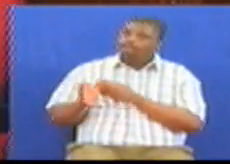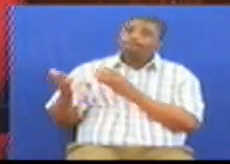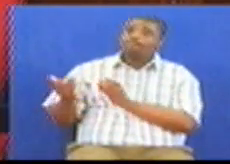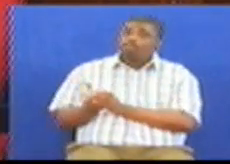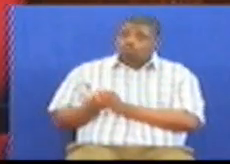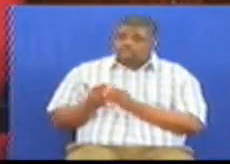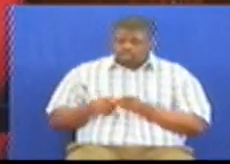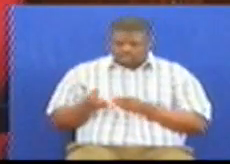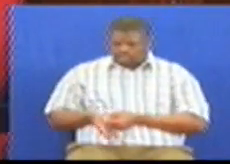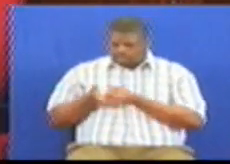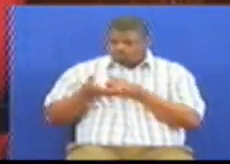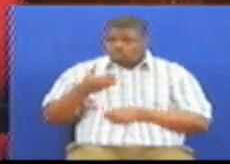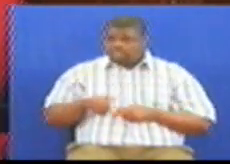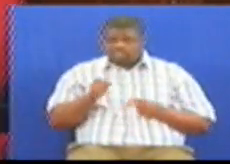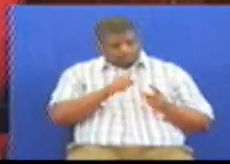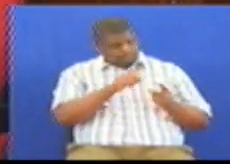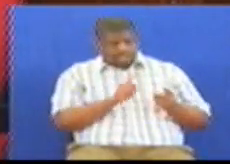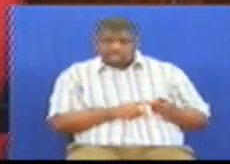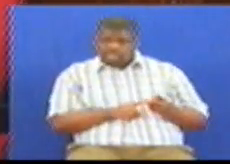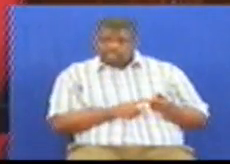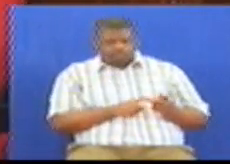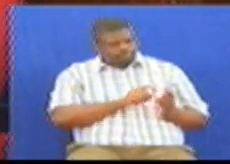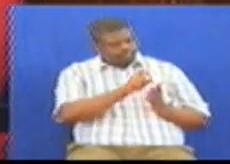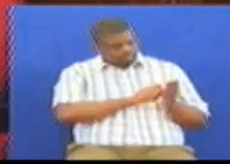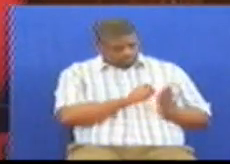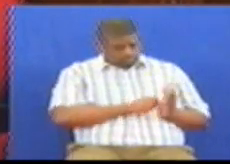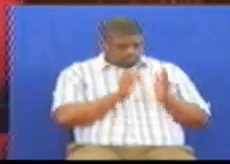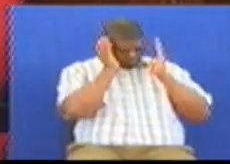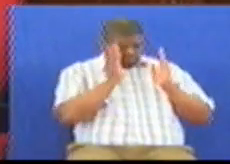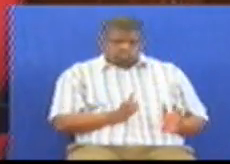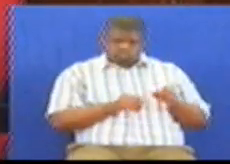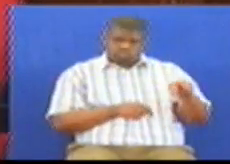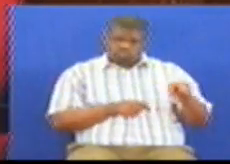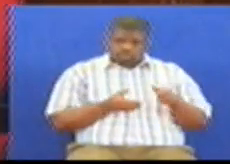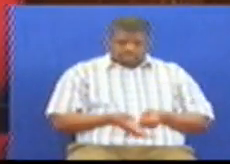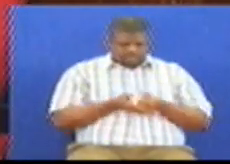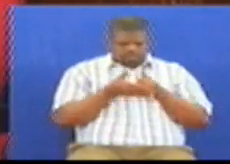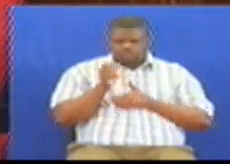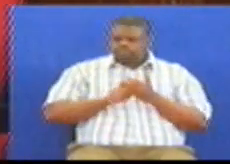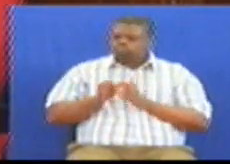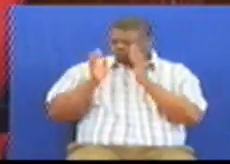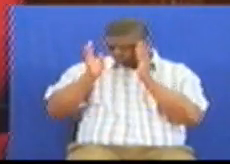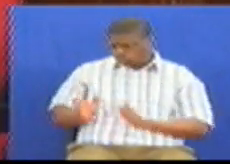manaibu waziri wawili pamoja na katibu mkuu na manaibu wake wawili.